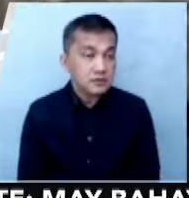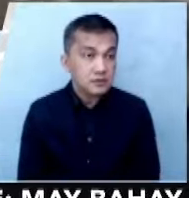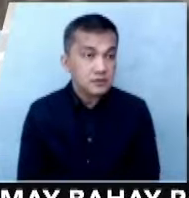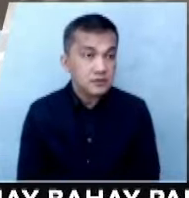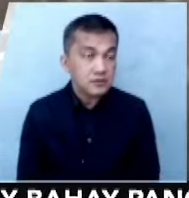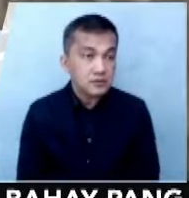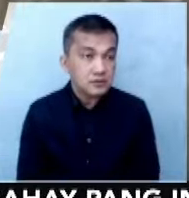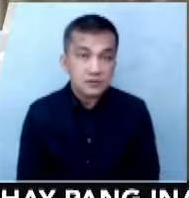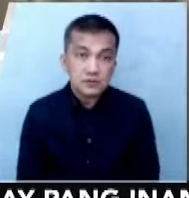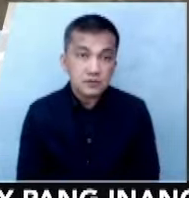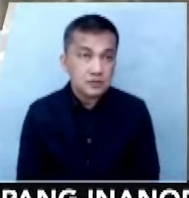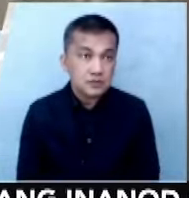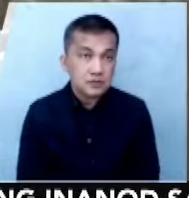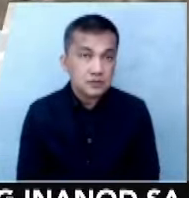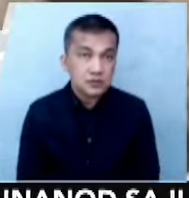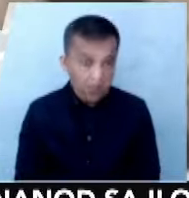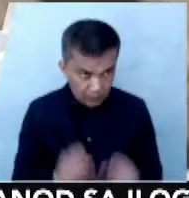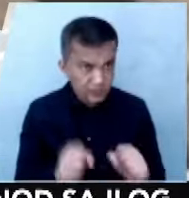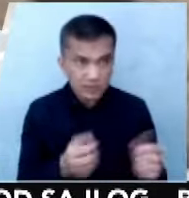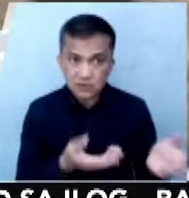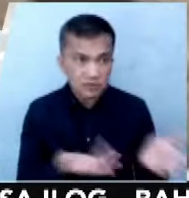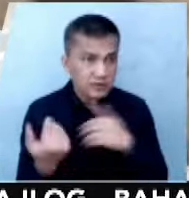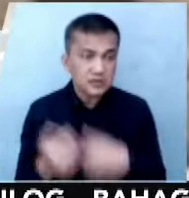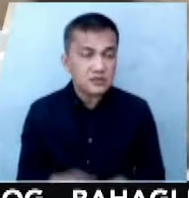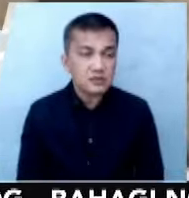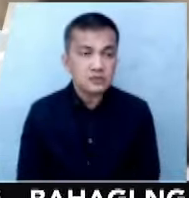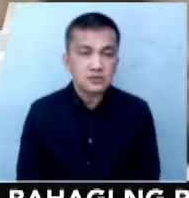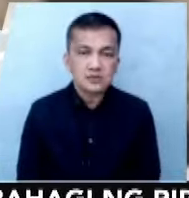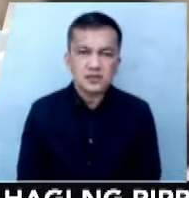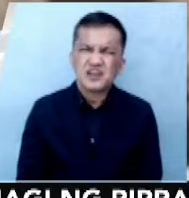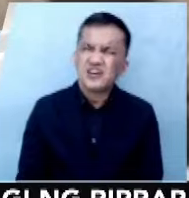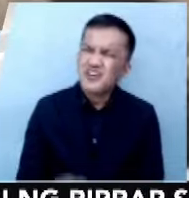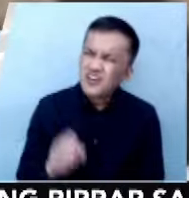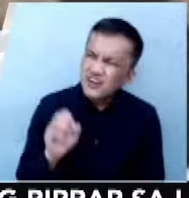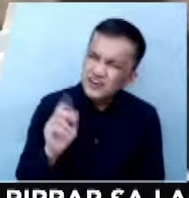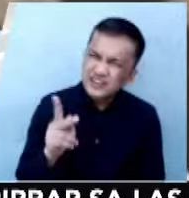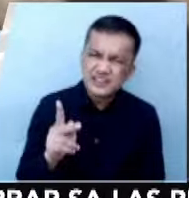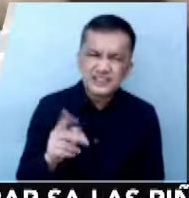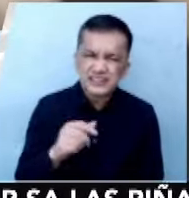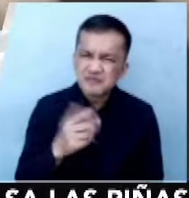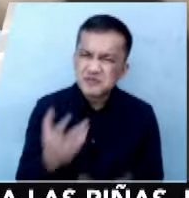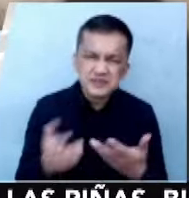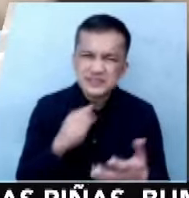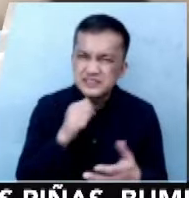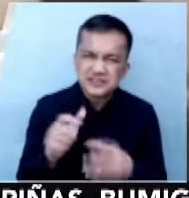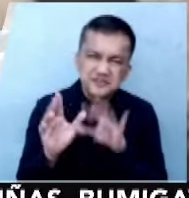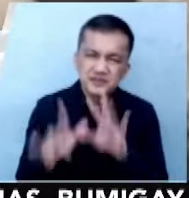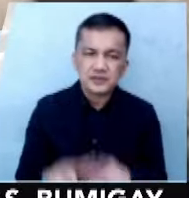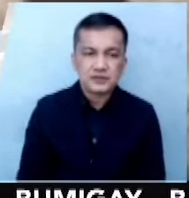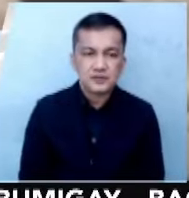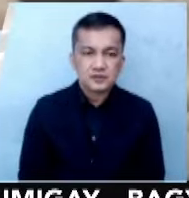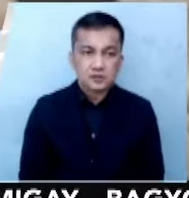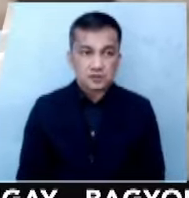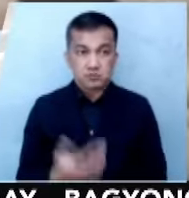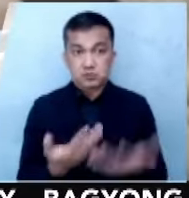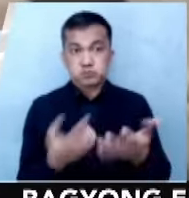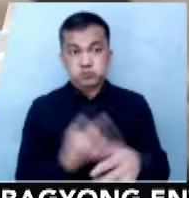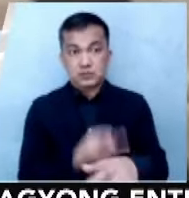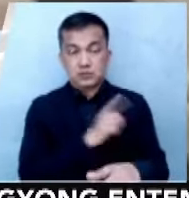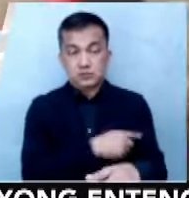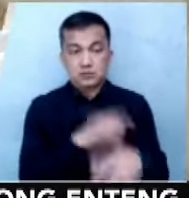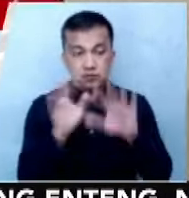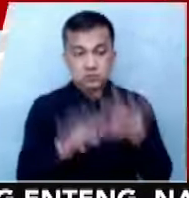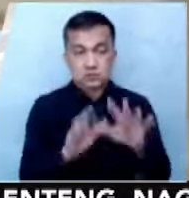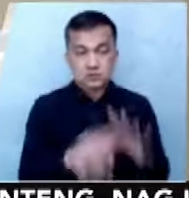Pwede naman kayo lumikas sa building to. Okay na ito, baka di naman ito abutin. Baka biglang lumakas pa yung ulan. Baka hindi naman ako